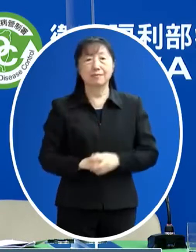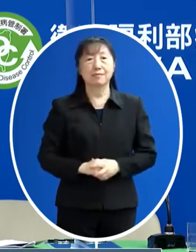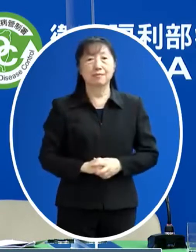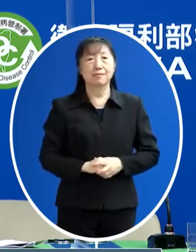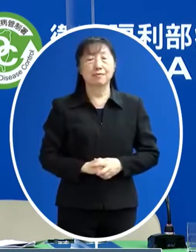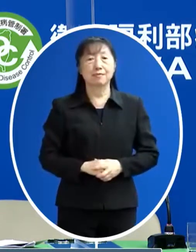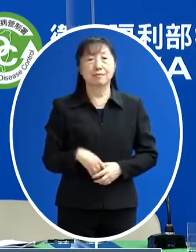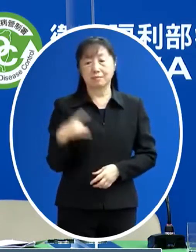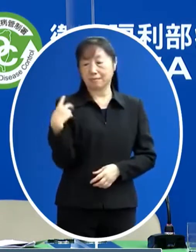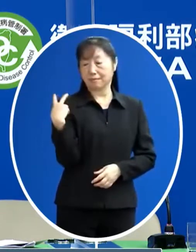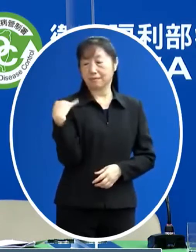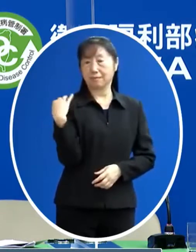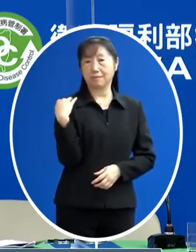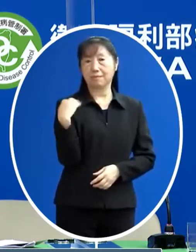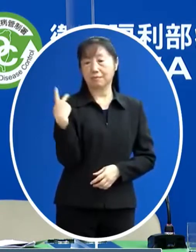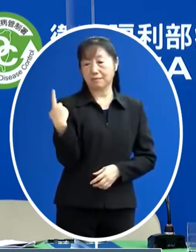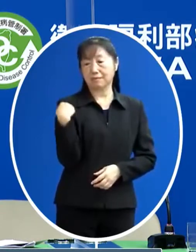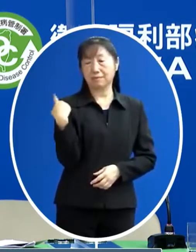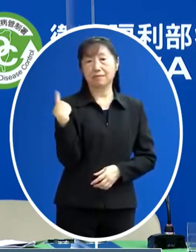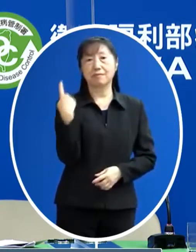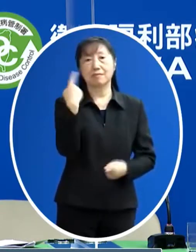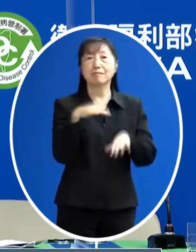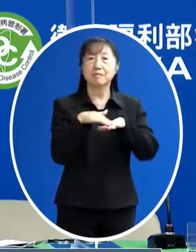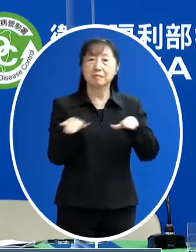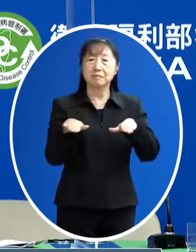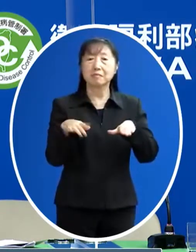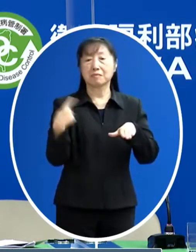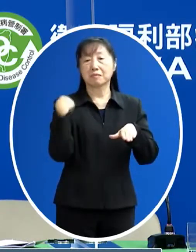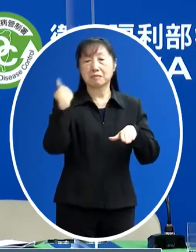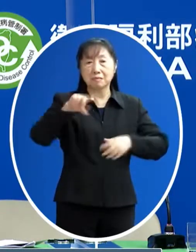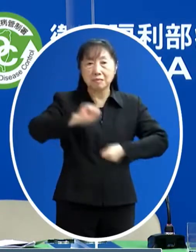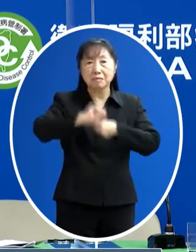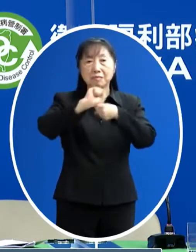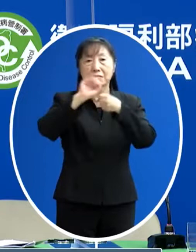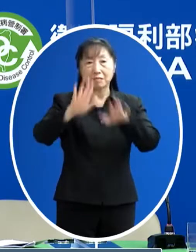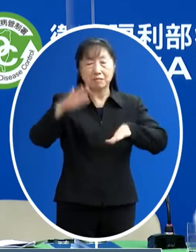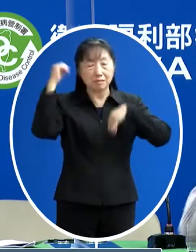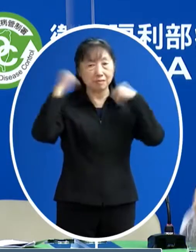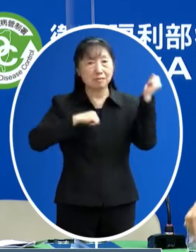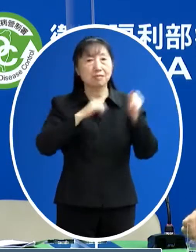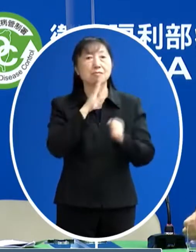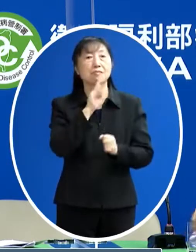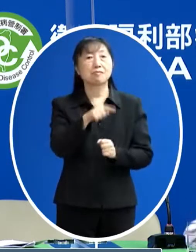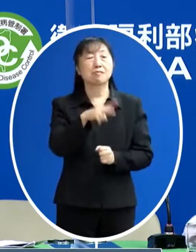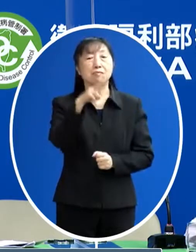那这两前两天比较平稳，那昨天又增加比较多，现在总共的病例是